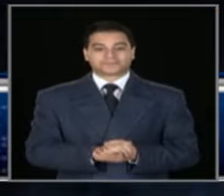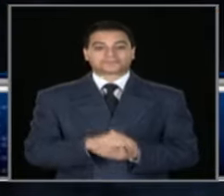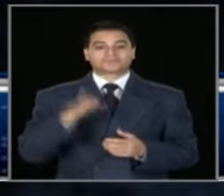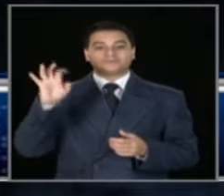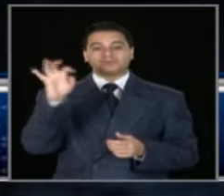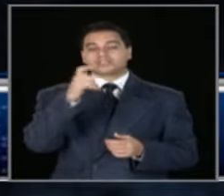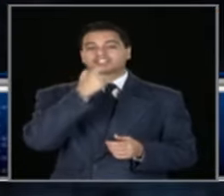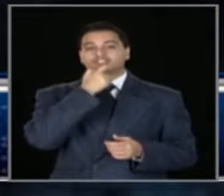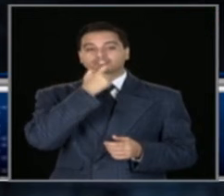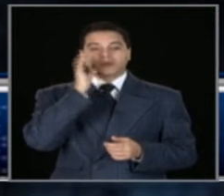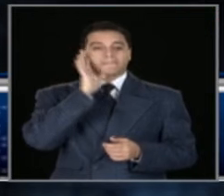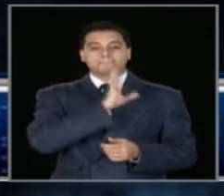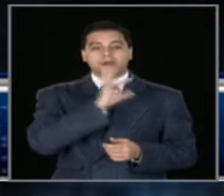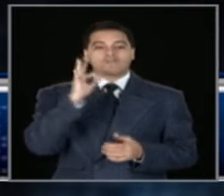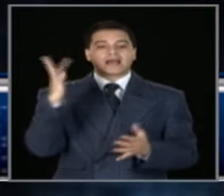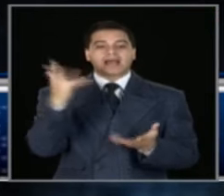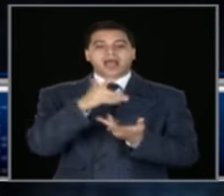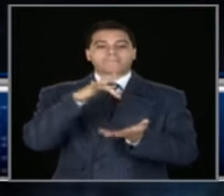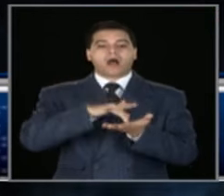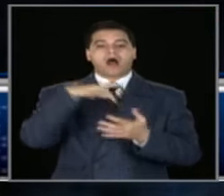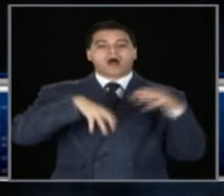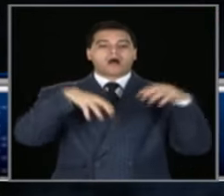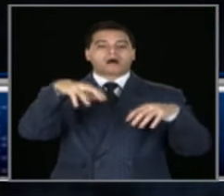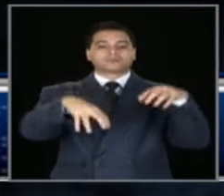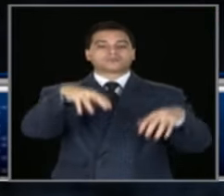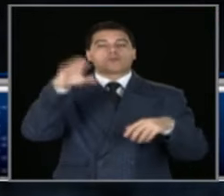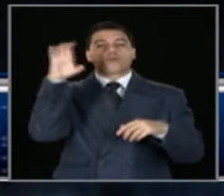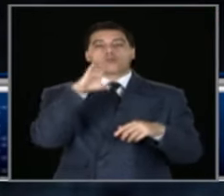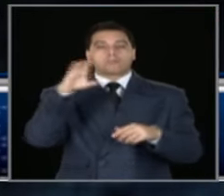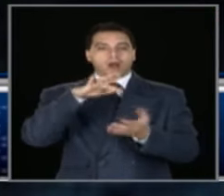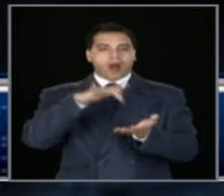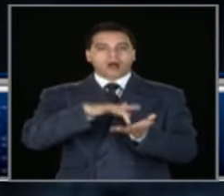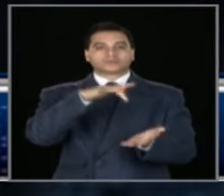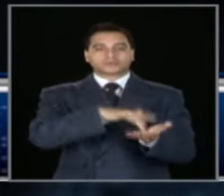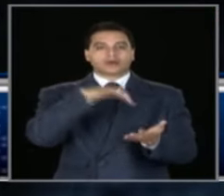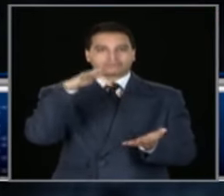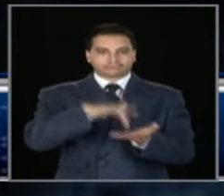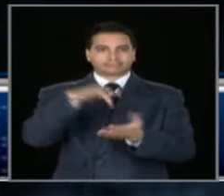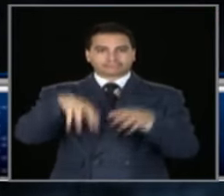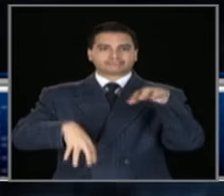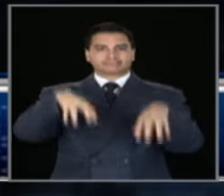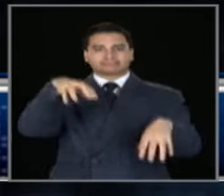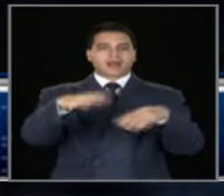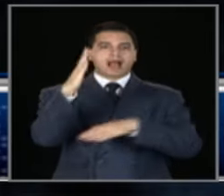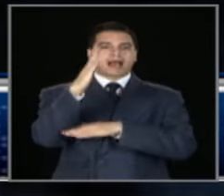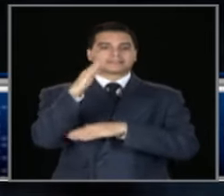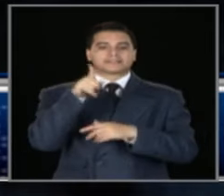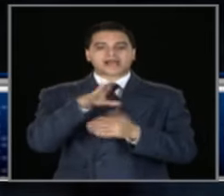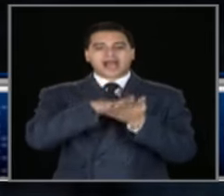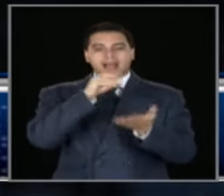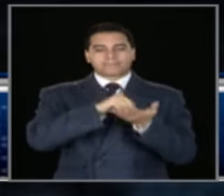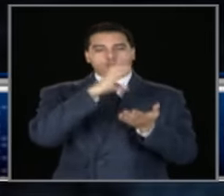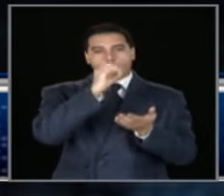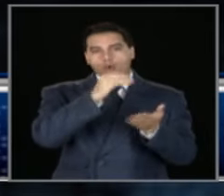وفقا للأبجدية الإنجليزية، كم عدد العواصم الأوروبية التي تبدأ وتنتهي بالحرف O؟